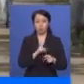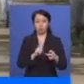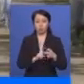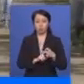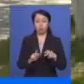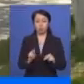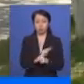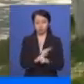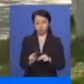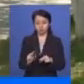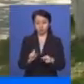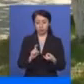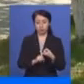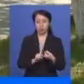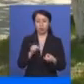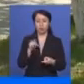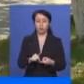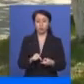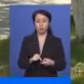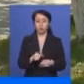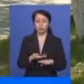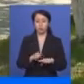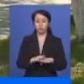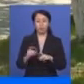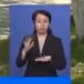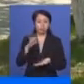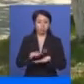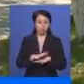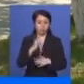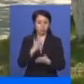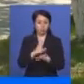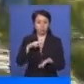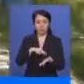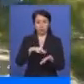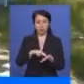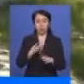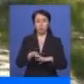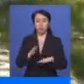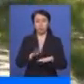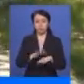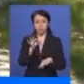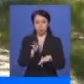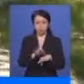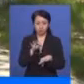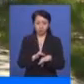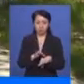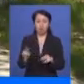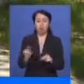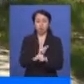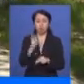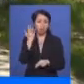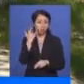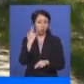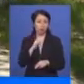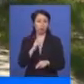диагностикой, лечением коронавирусной инфекции и ее осложнений, фондом разработаны тарифы с учетом тяжести пациента. Так, лечение легкой степени